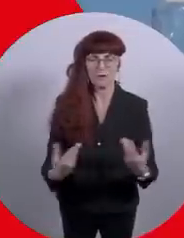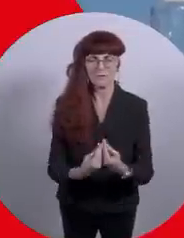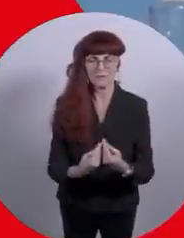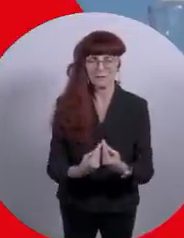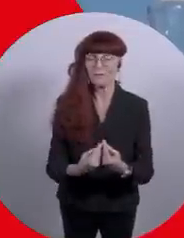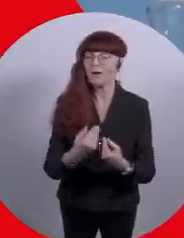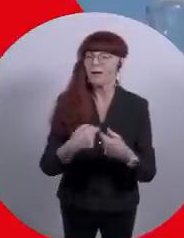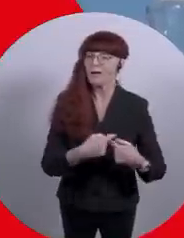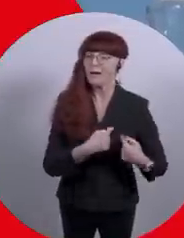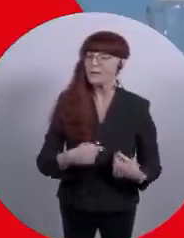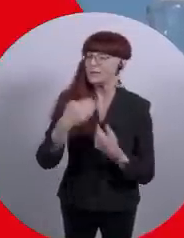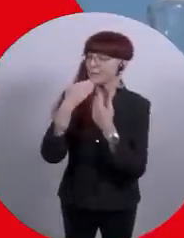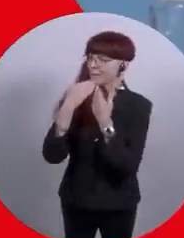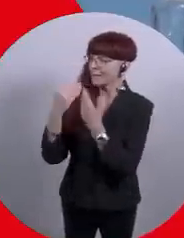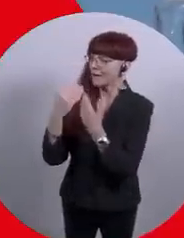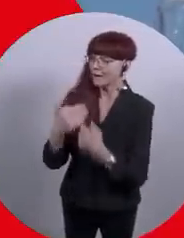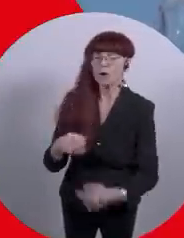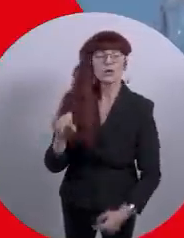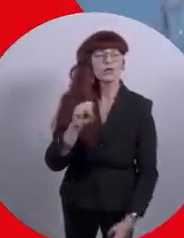Wort